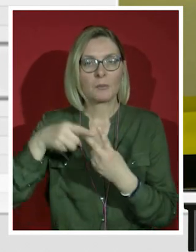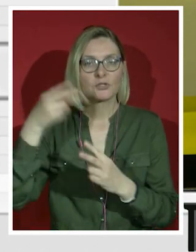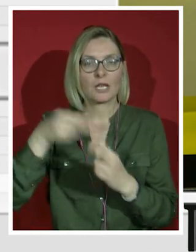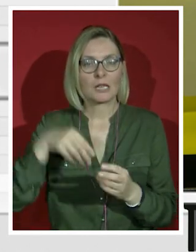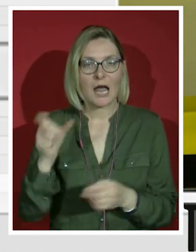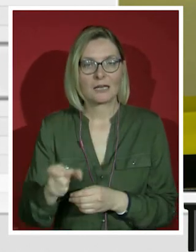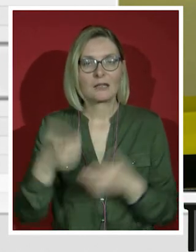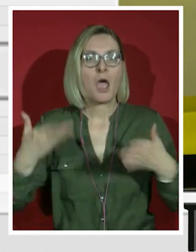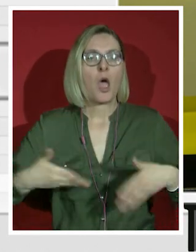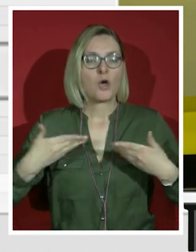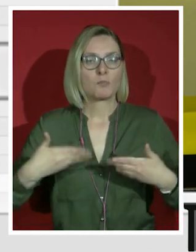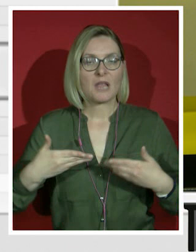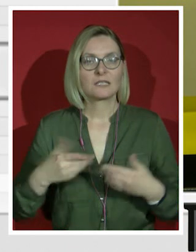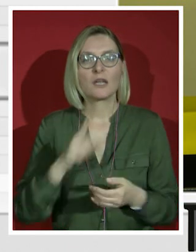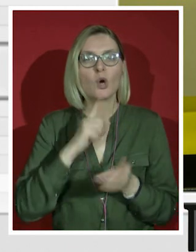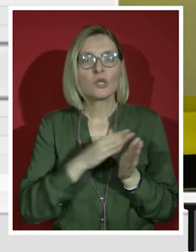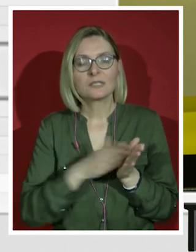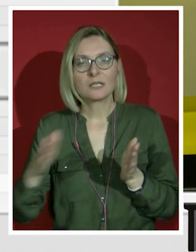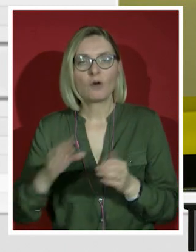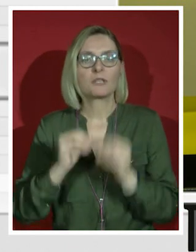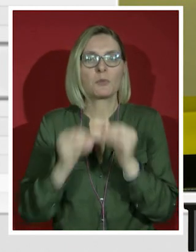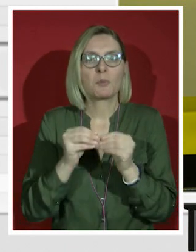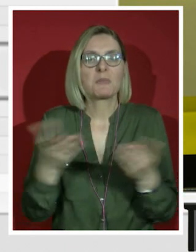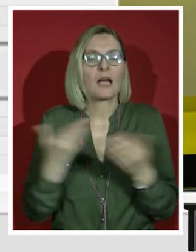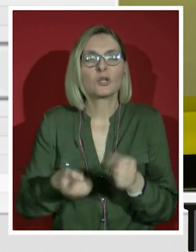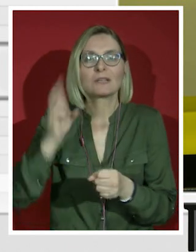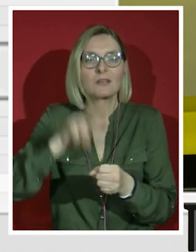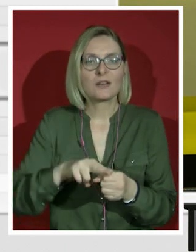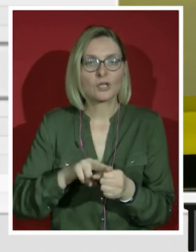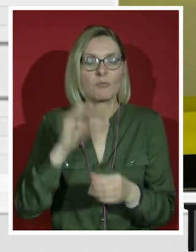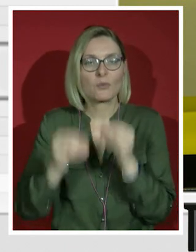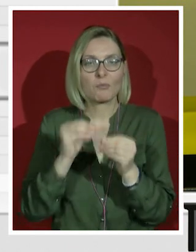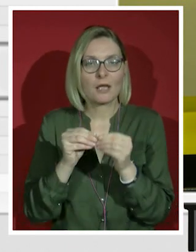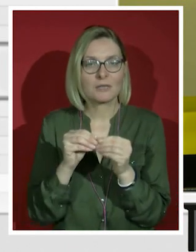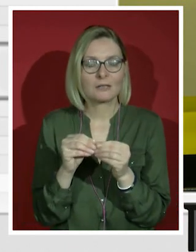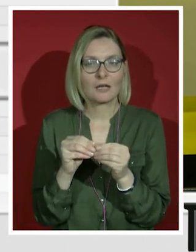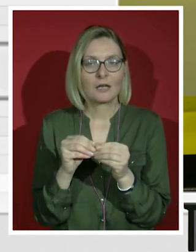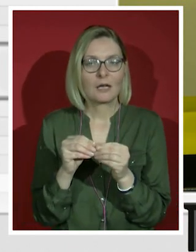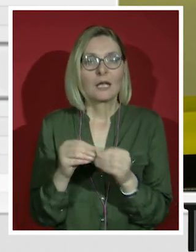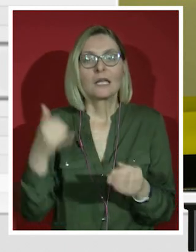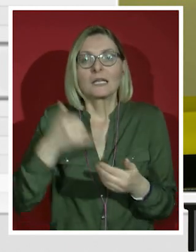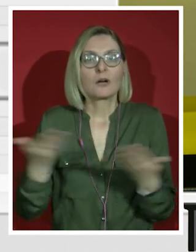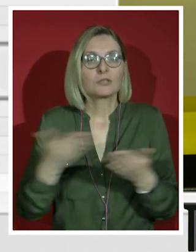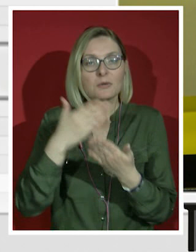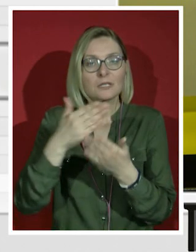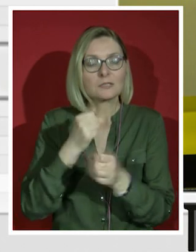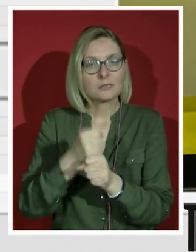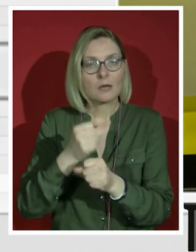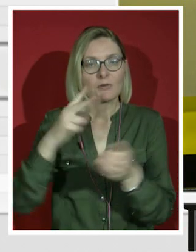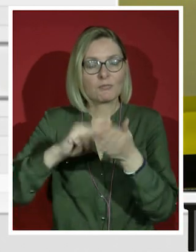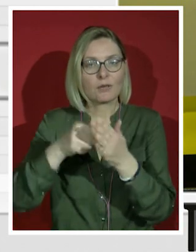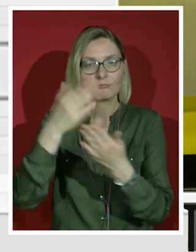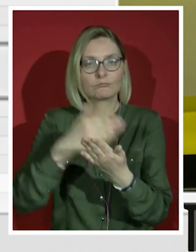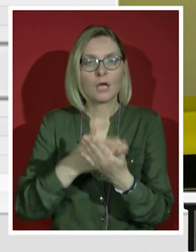младата популација, кои се тековните проблеми и како треба да ги надминат, како треба да ја планираат својата стратегија на пчеларникот. Есенскиот